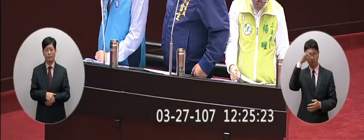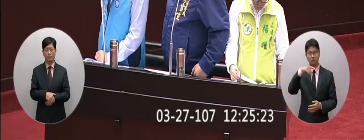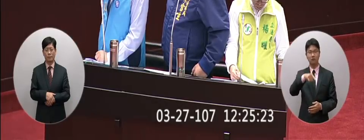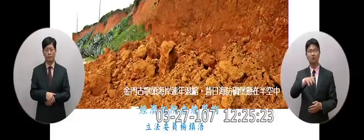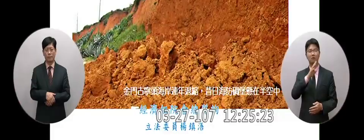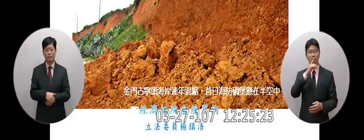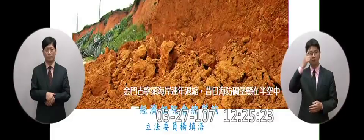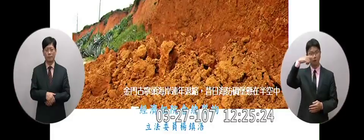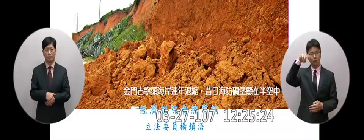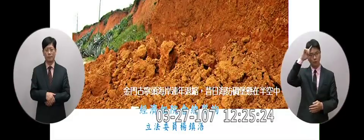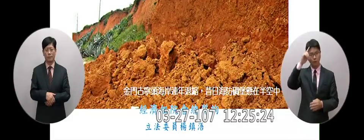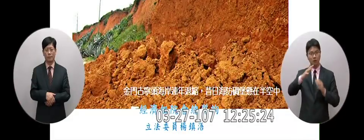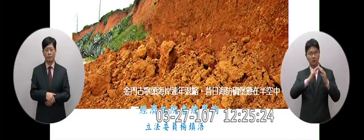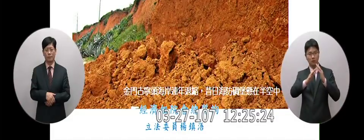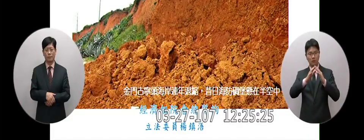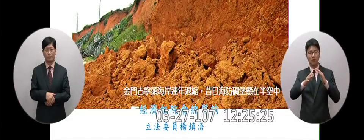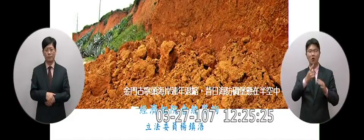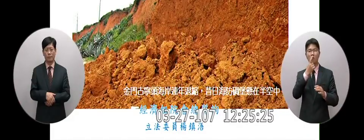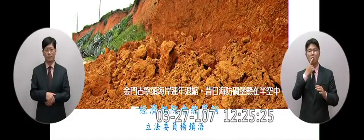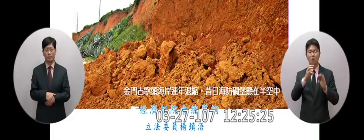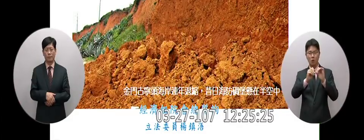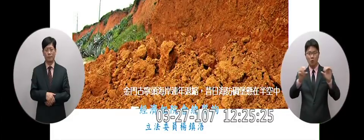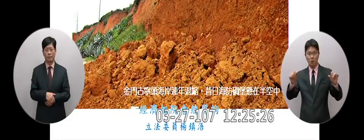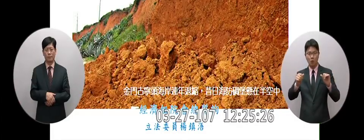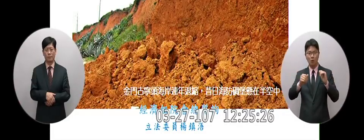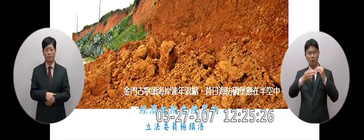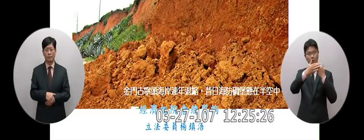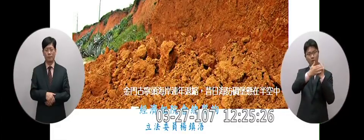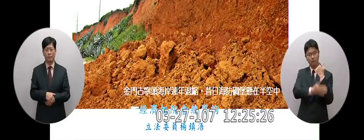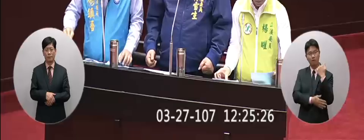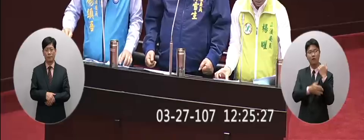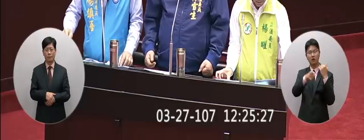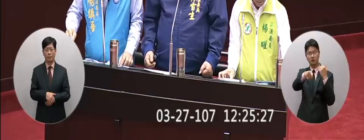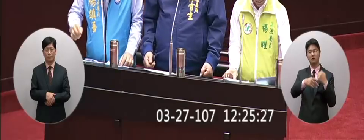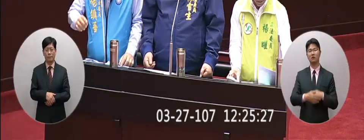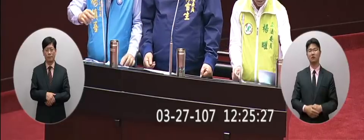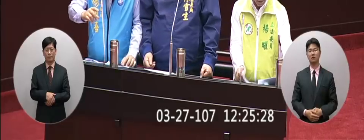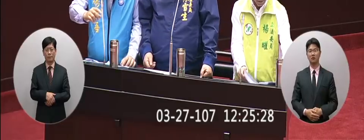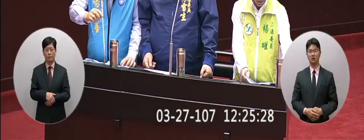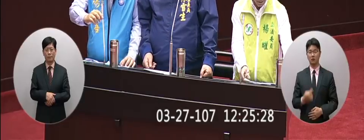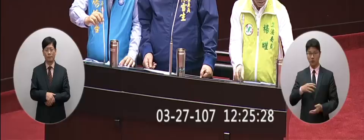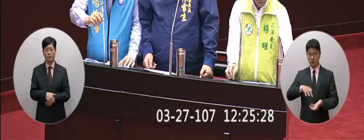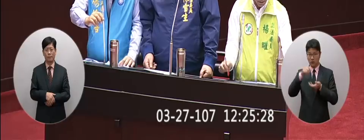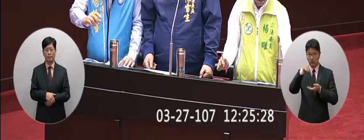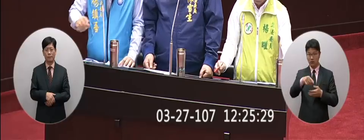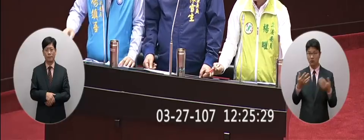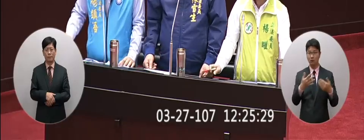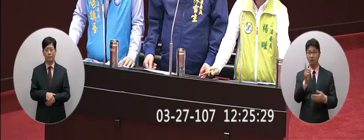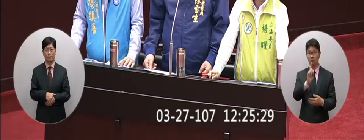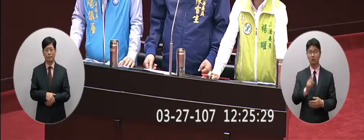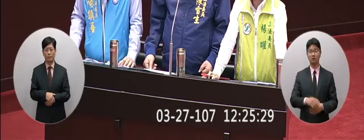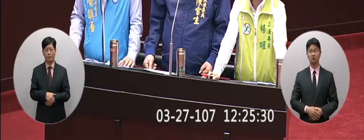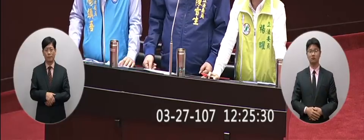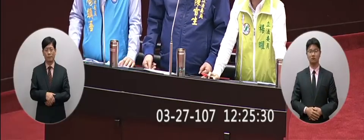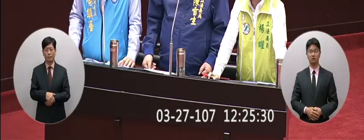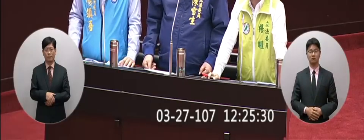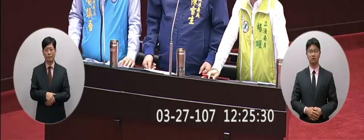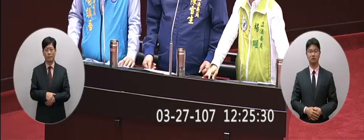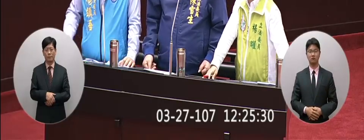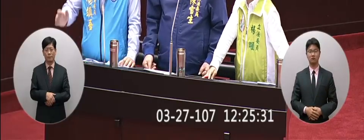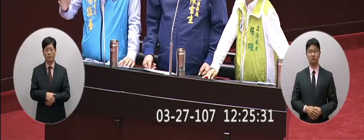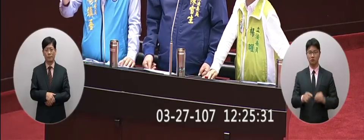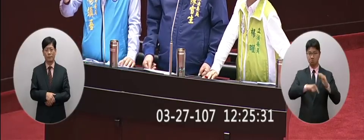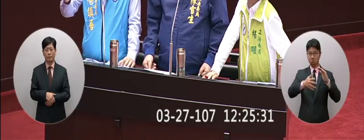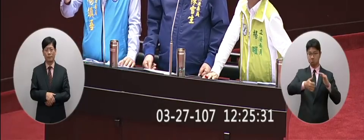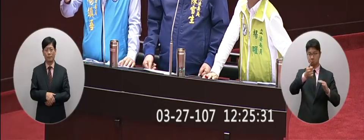古林头战役的红土断崖。古林头战役的红土断崖，本席之所以提这一个问题呢，事实上，院